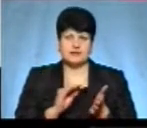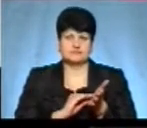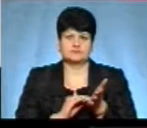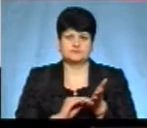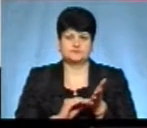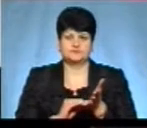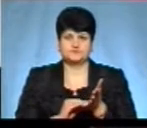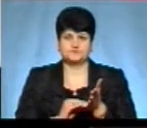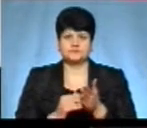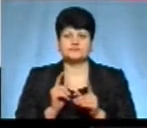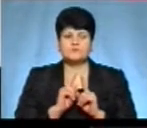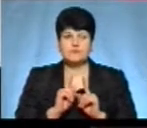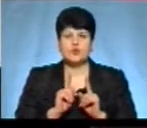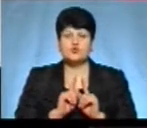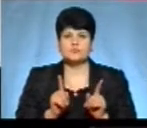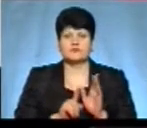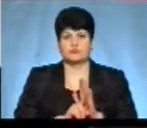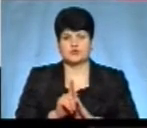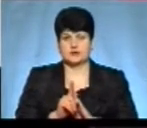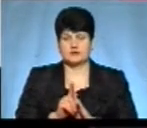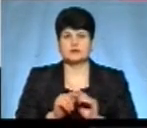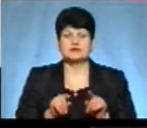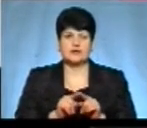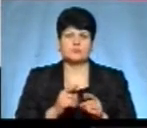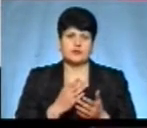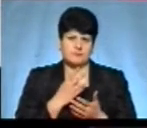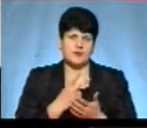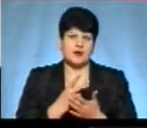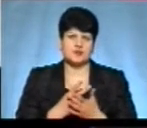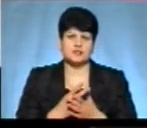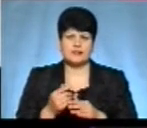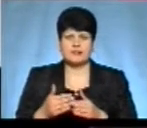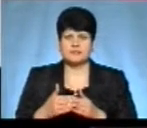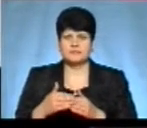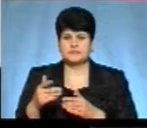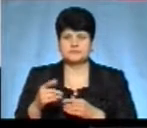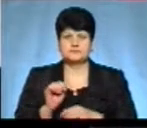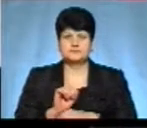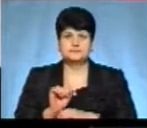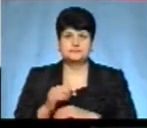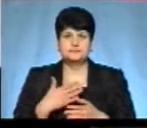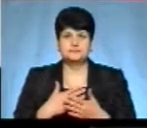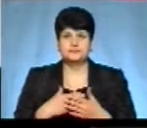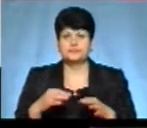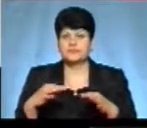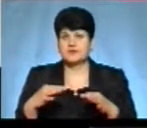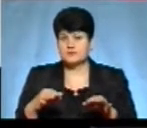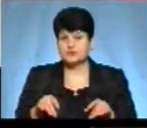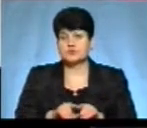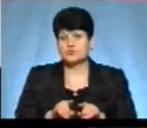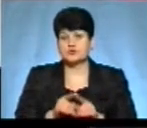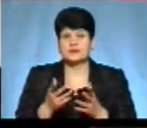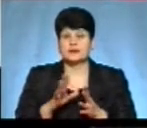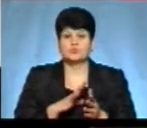на початковому етапі передвиборчої кампанії. Так само ми бачили на тумбах неподалік зупинок громадського транспорту також, де